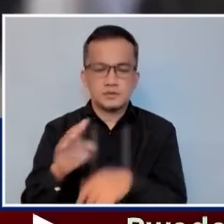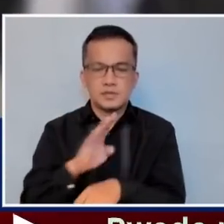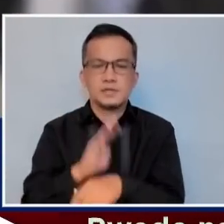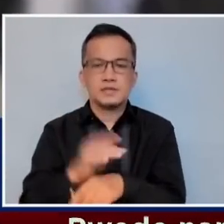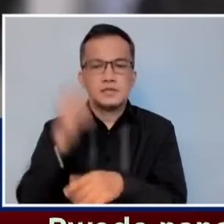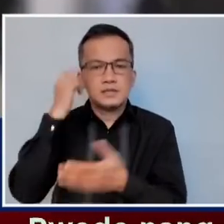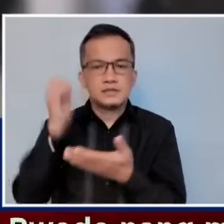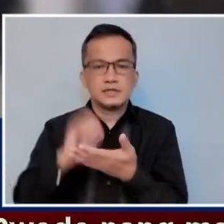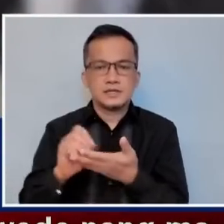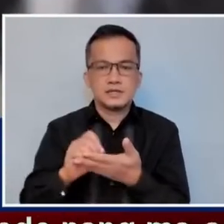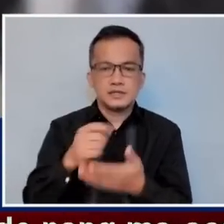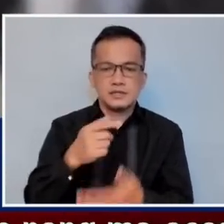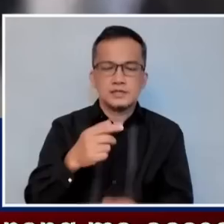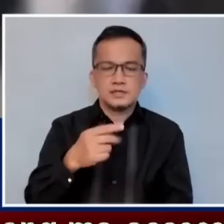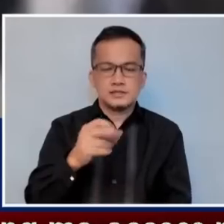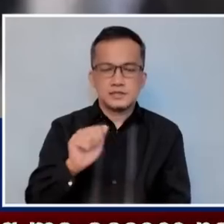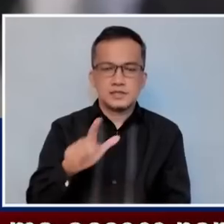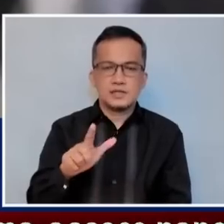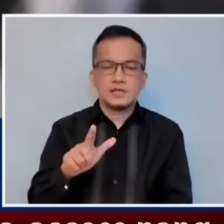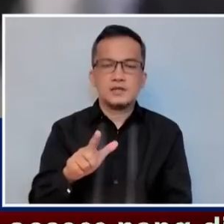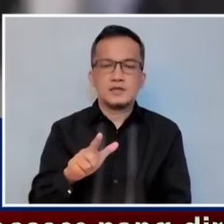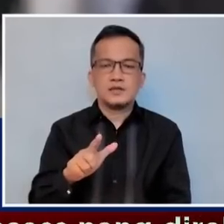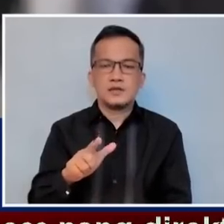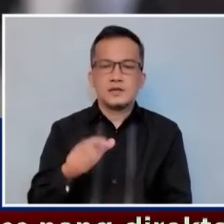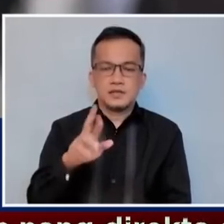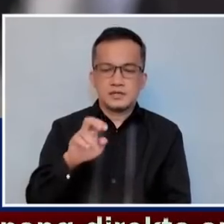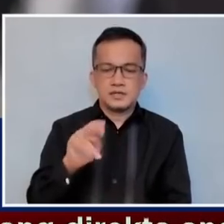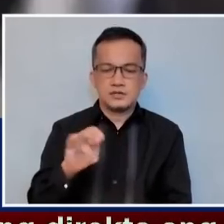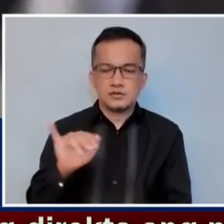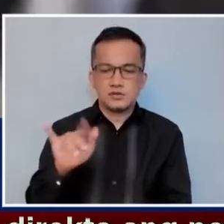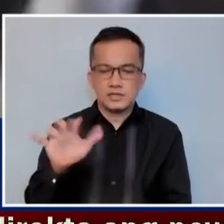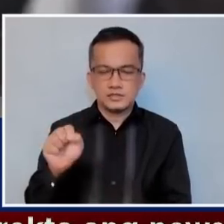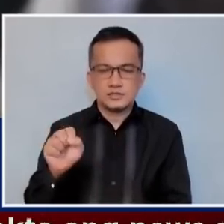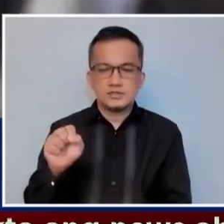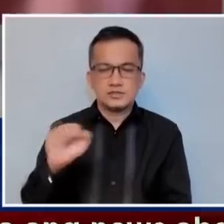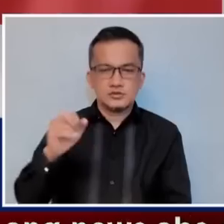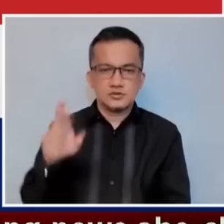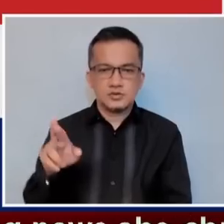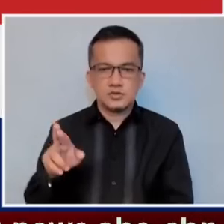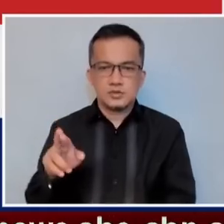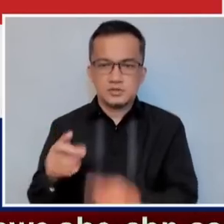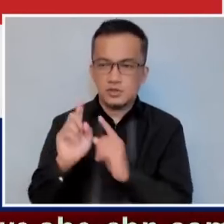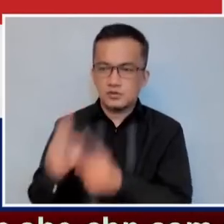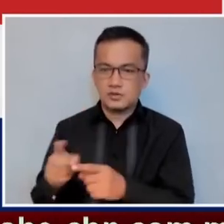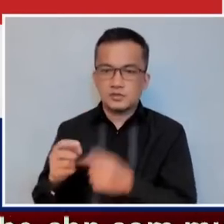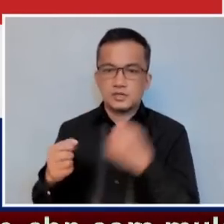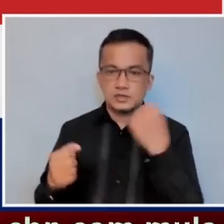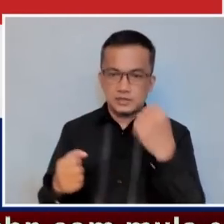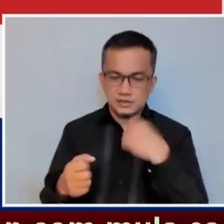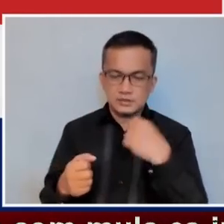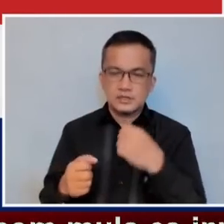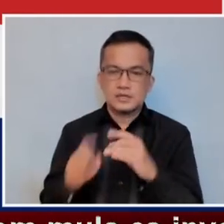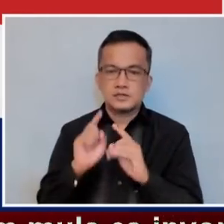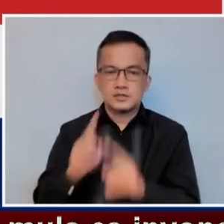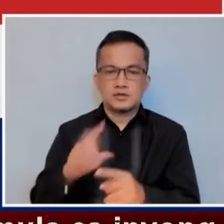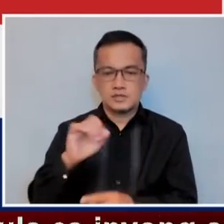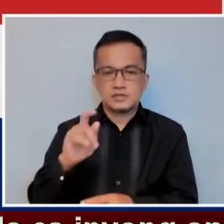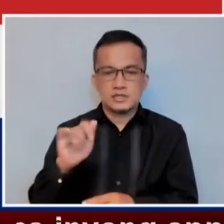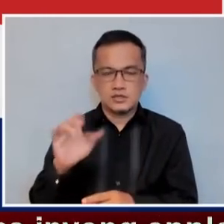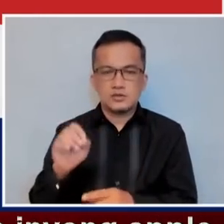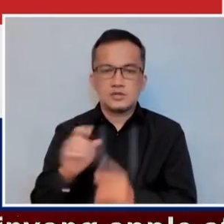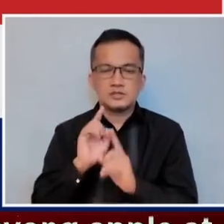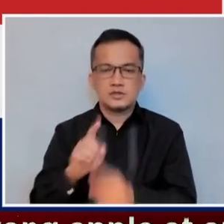General Renato Reyes Jr. Pero nang tanungin ng media kung oo ba ang kahulugan ng tugon ni Castillo sa got ng Air